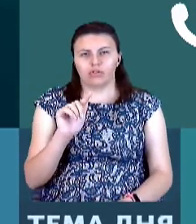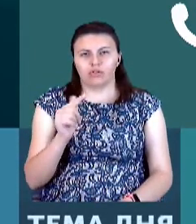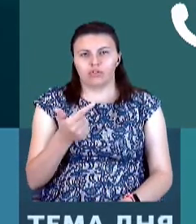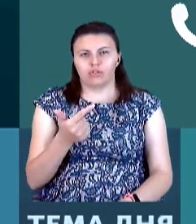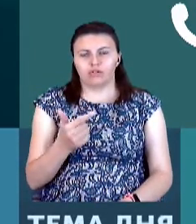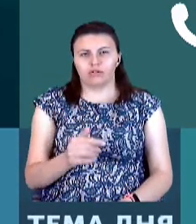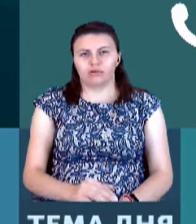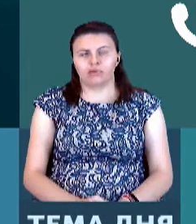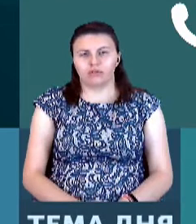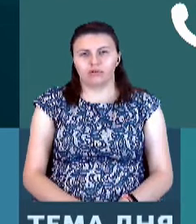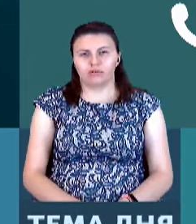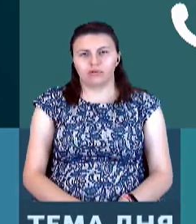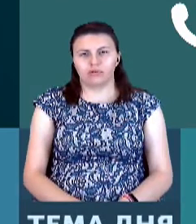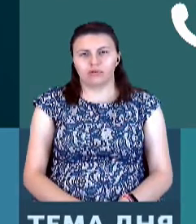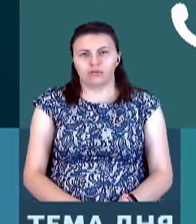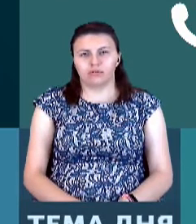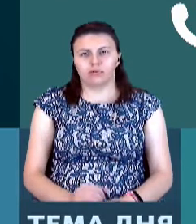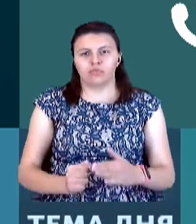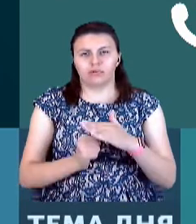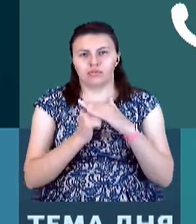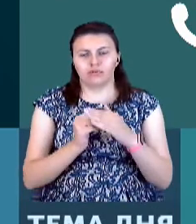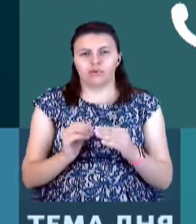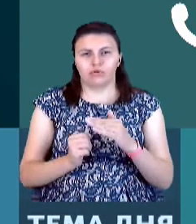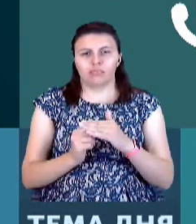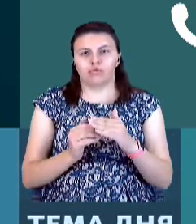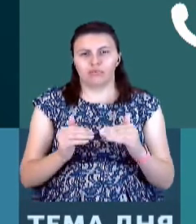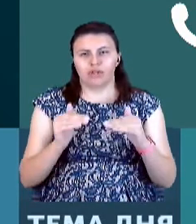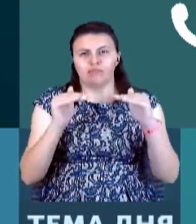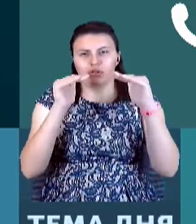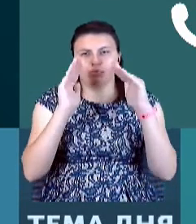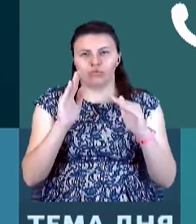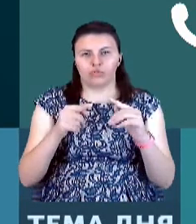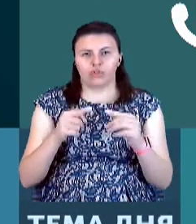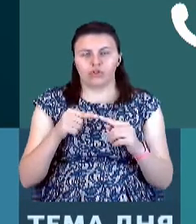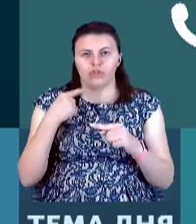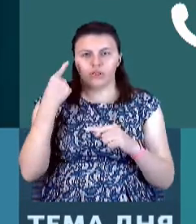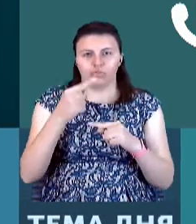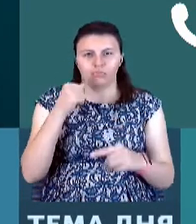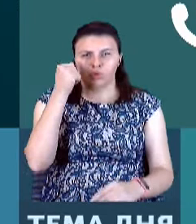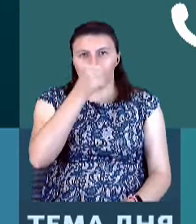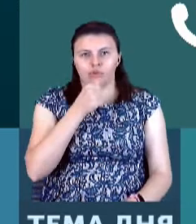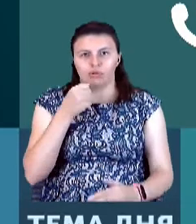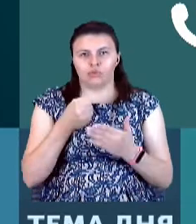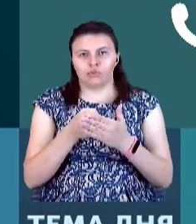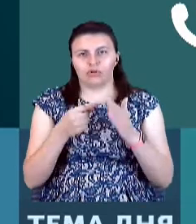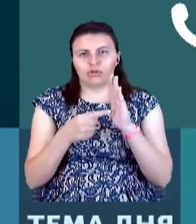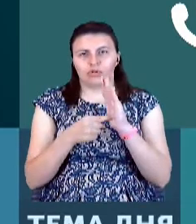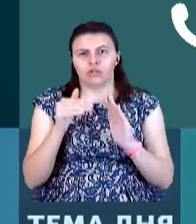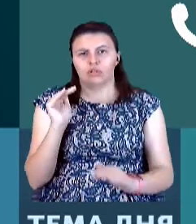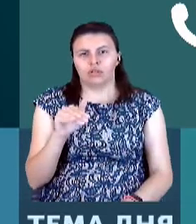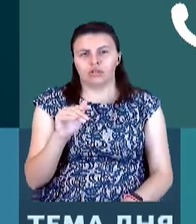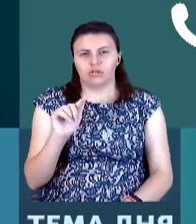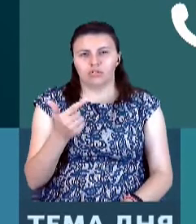значний. Основне підвищення, воно буде наступного року до 6,5 тисяч гривень. І ось